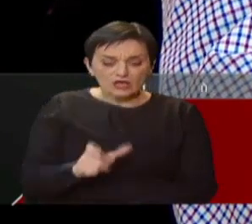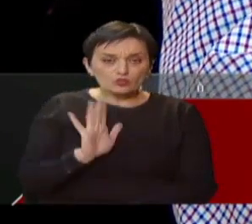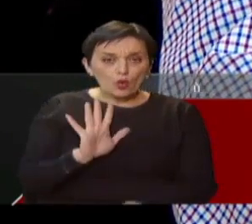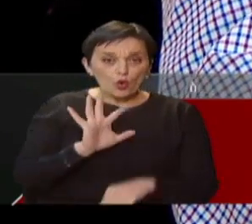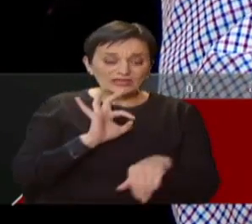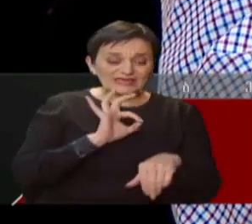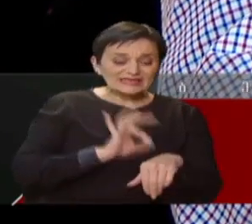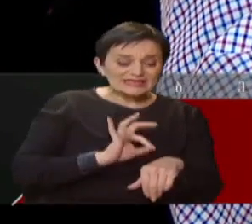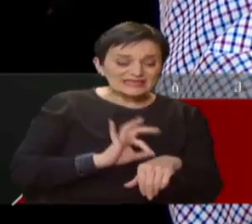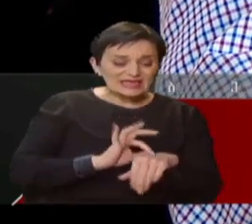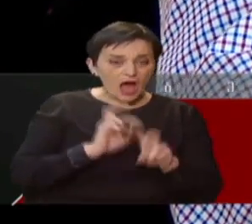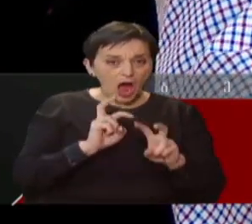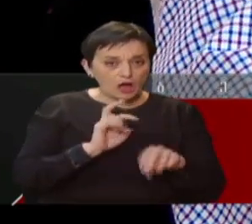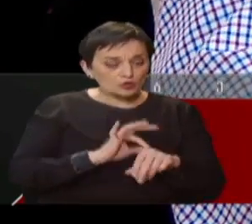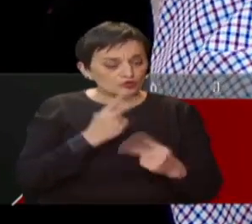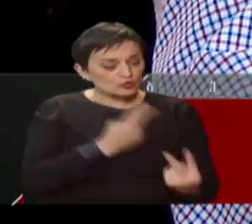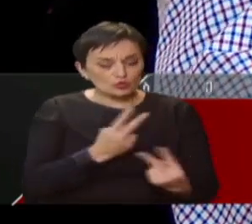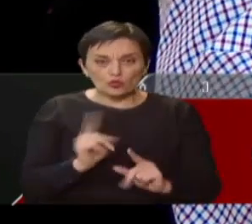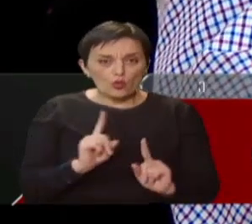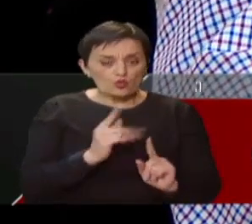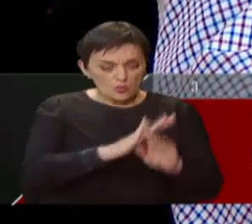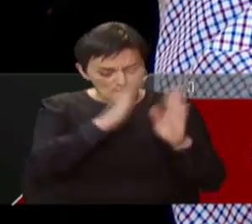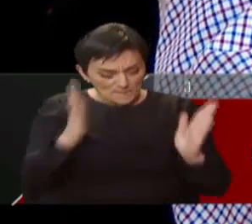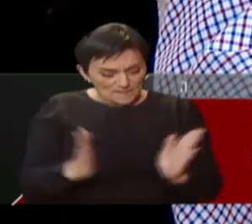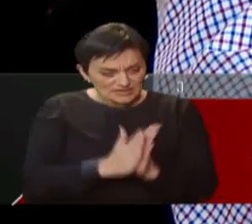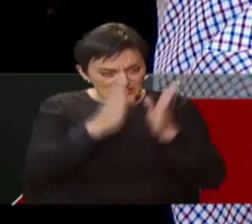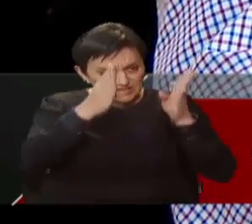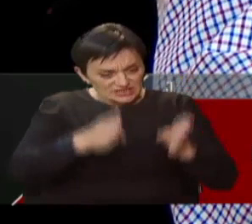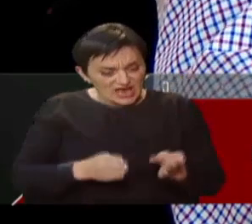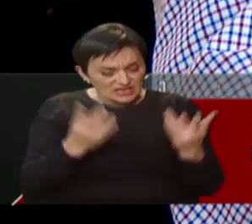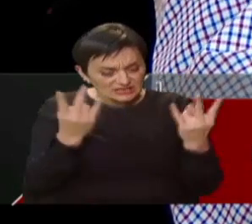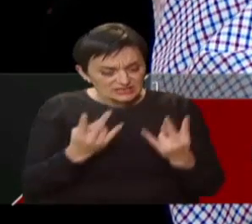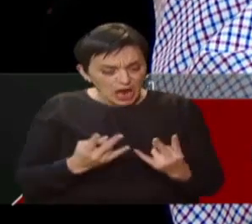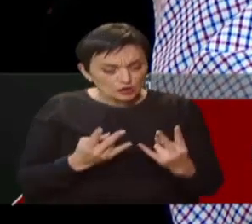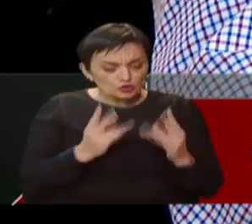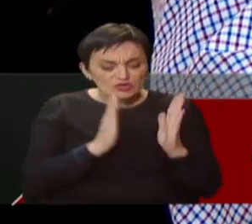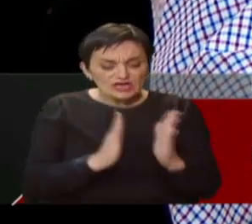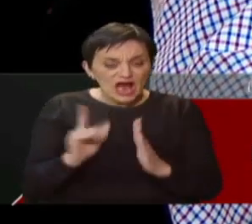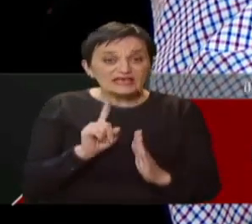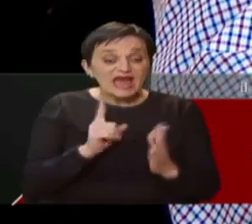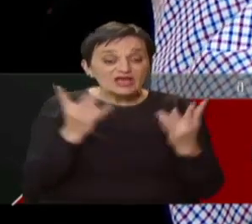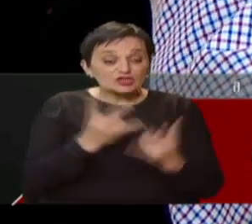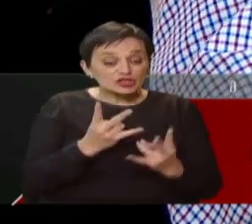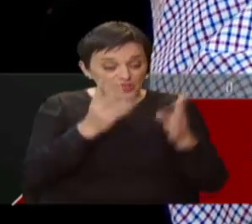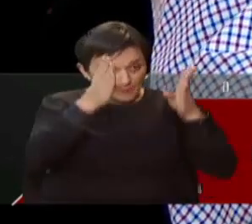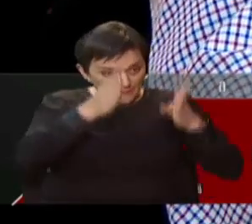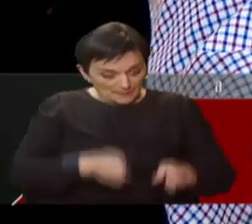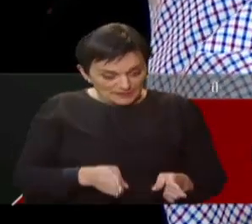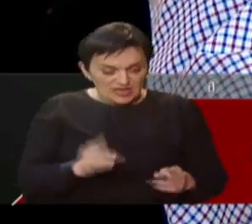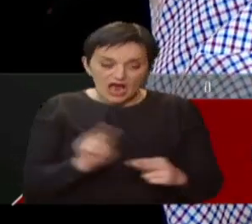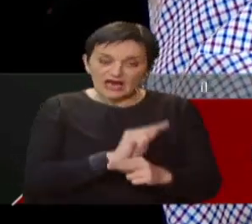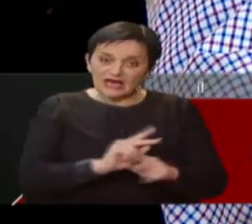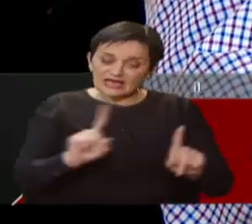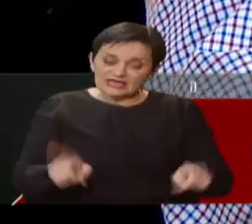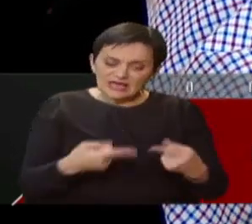და ნოზოლოგიით არ უყურებენ, არამედ მის მთლიან საჭიროებას უნდა განისაზღვროს, რა ჭირდება პიროვნებას.